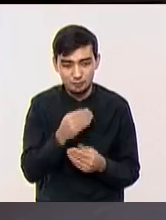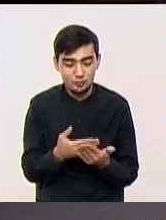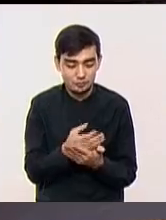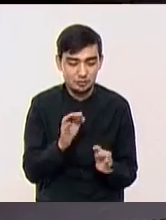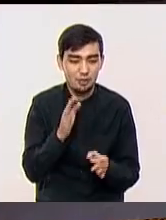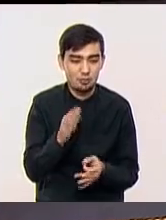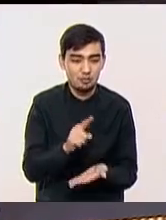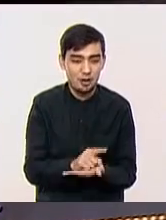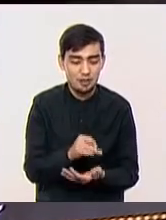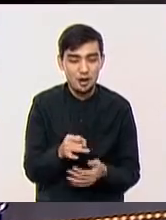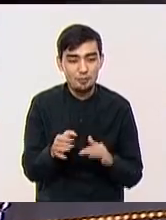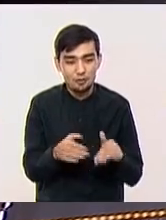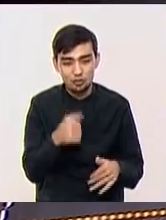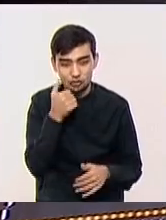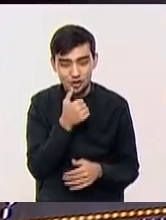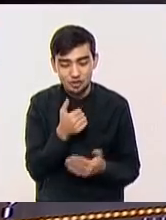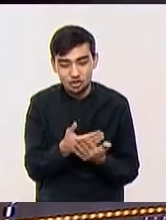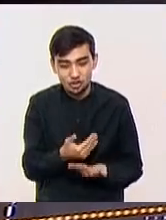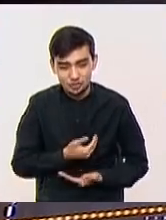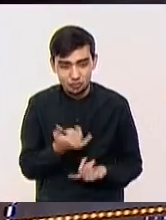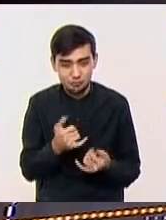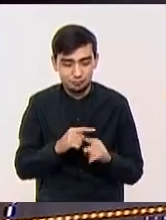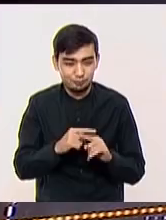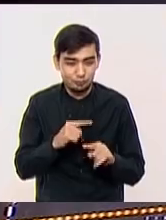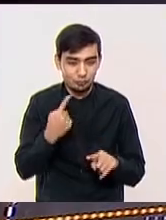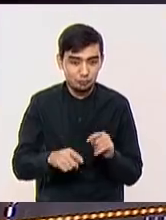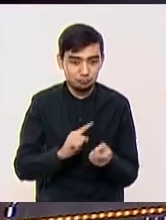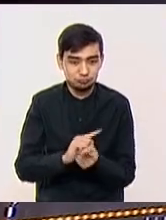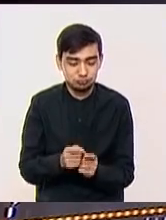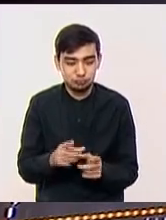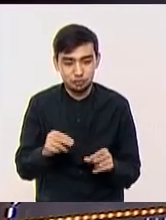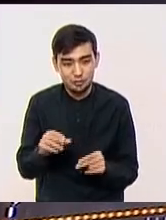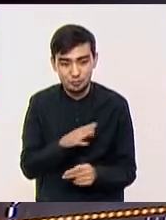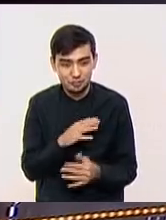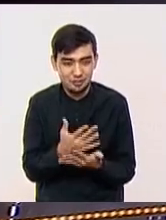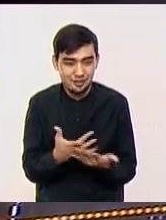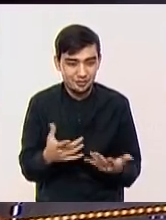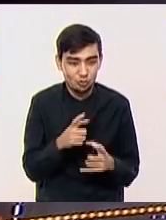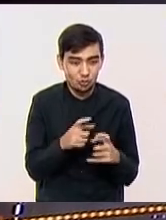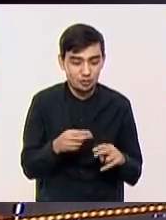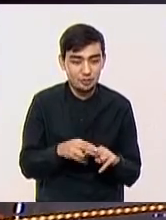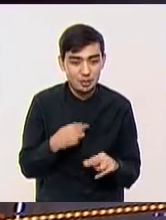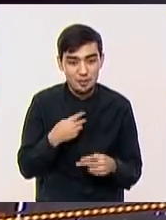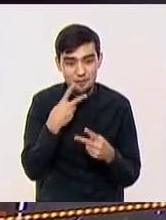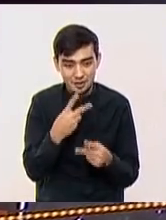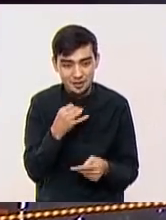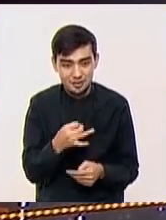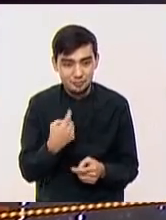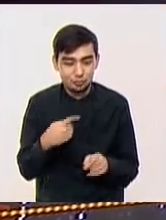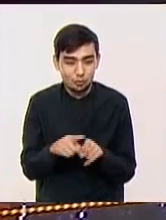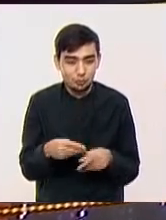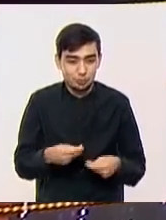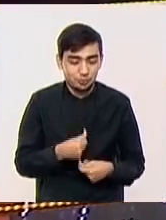боламыз. Өткен өмірі қазіргісіне мүлде ұқсамайтын, бақыттан беті бал бұл жанған кейіпкерлерімізді көріп, біз де марқайып